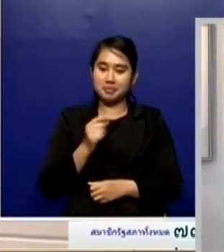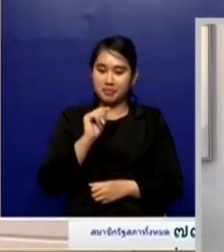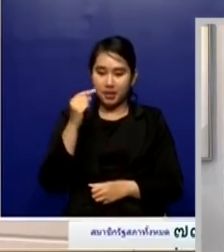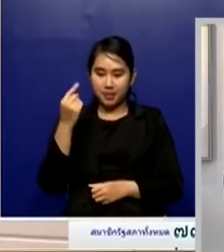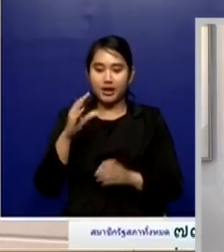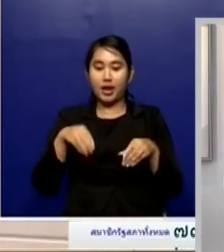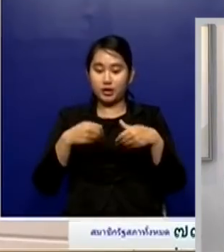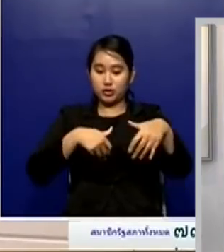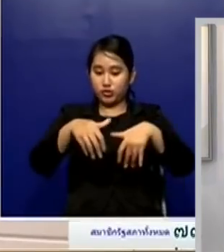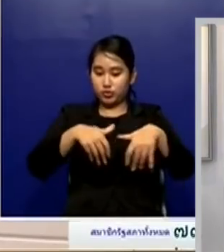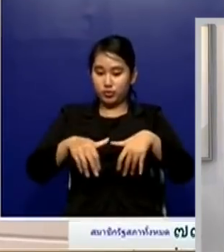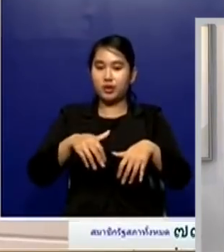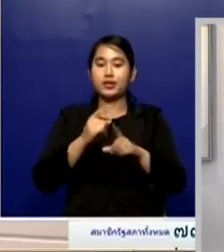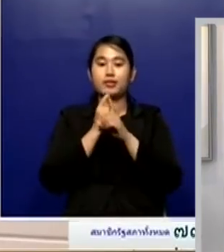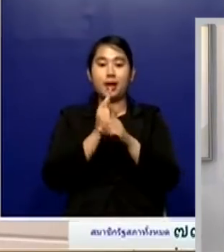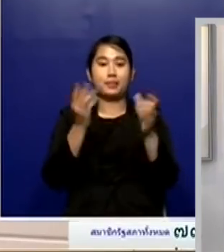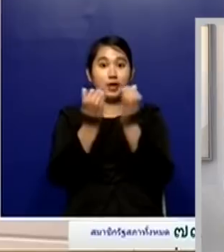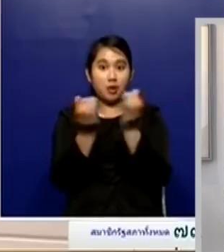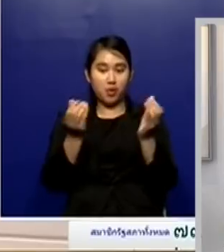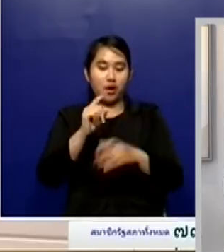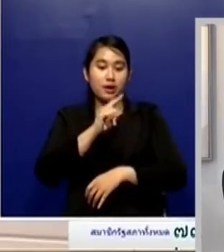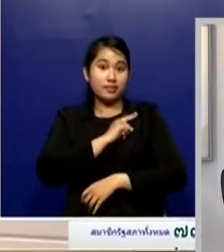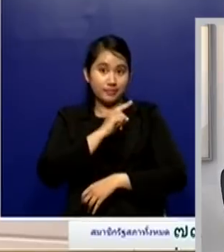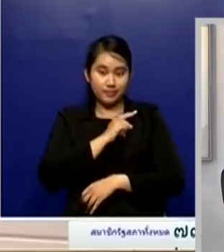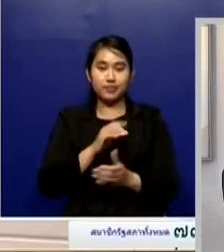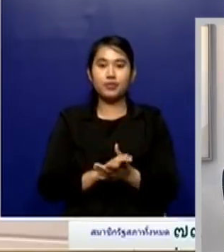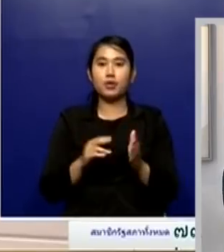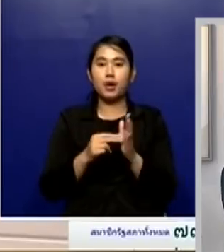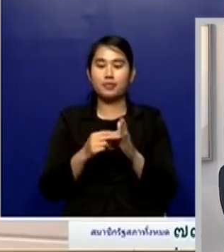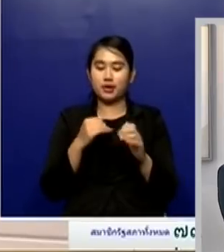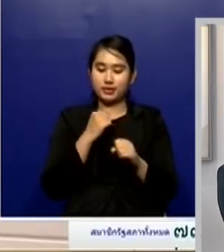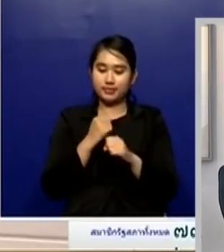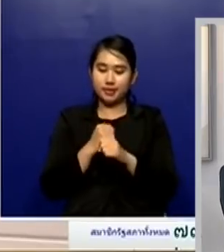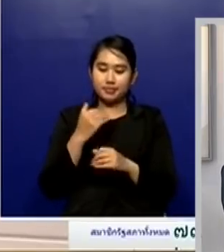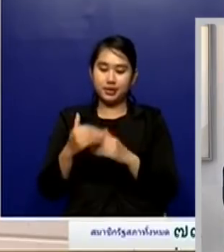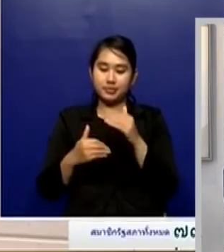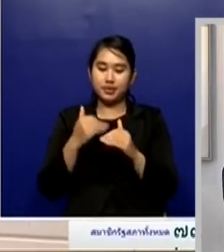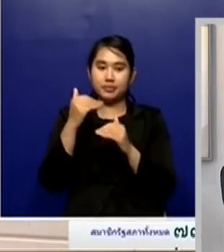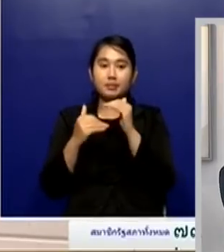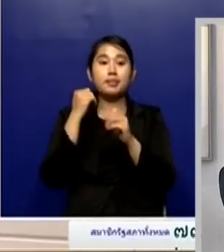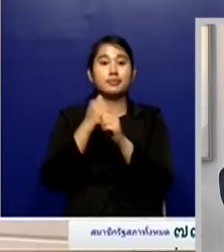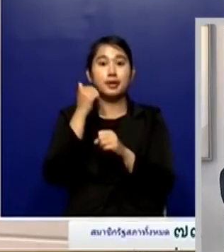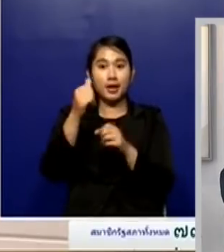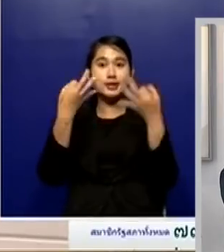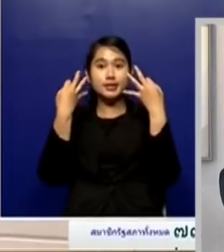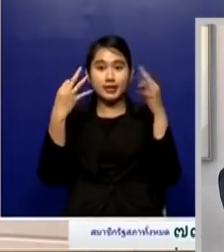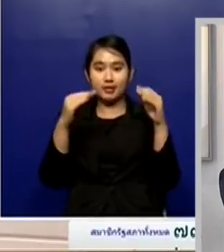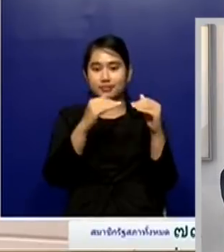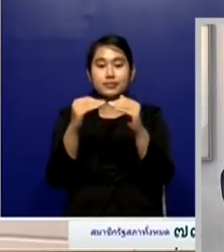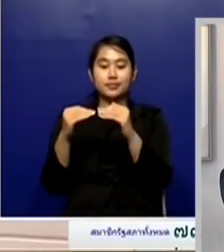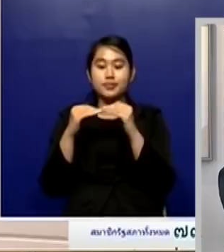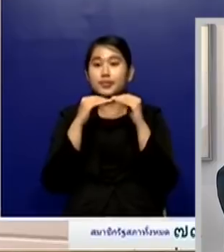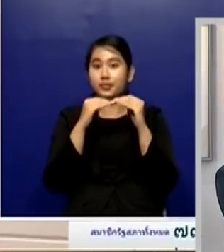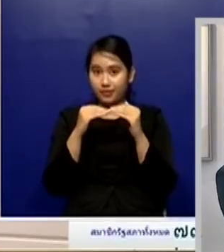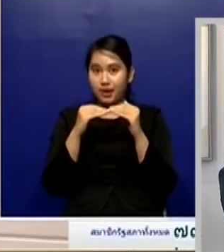จะยื่นศาลรัฐธรรมนูญกันอีกแล้วหยุดอีกแล้วนะครับปีกแล้วยื่นศาลาลำดวนตีความว่าการเพิ่มแบบนี้มันขัดรัฐธรรมนูญหรือ